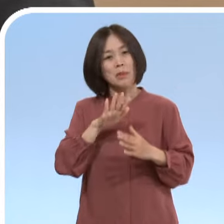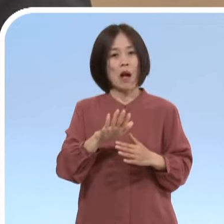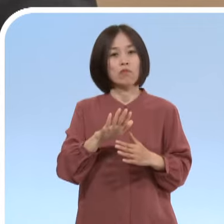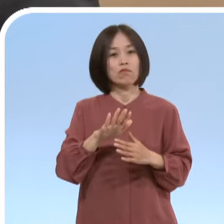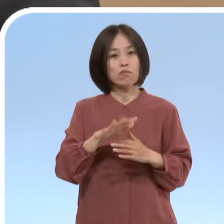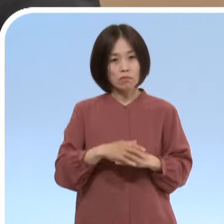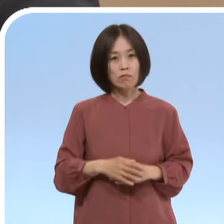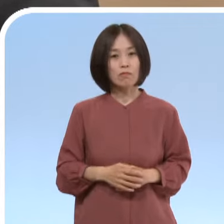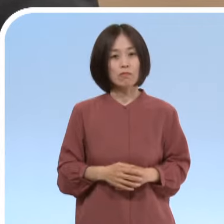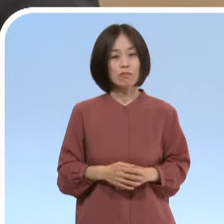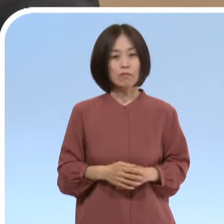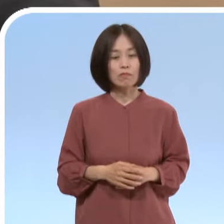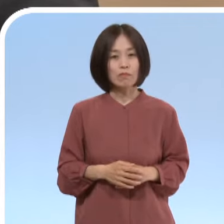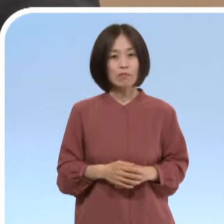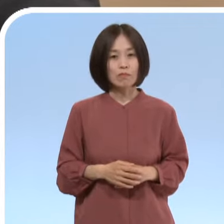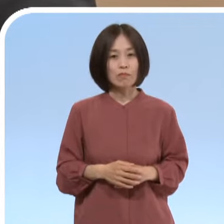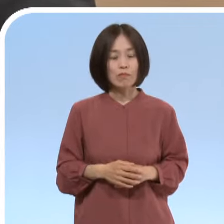悩みとは？